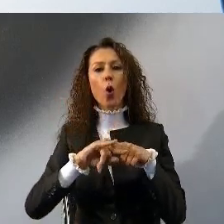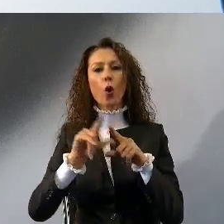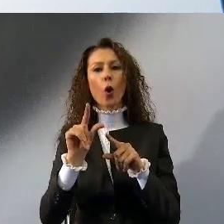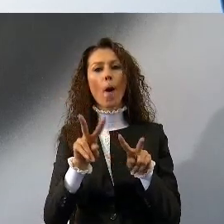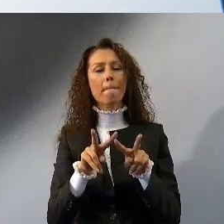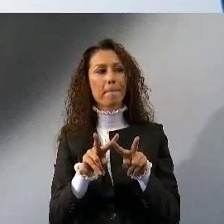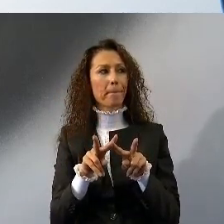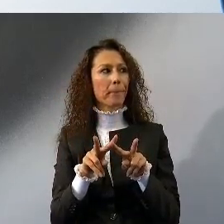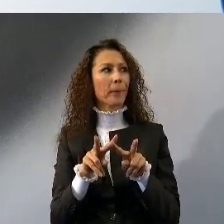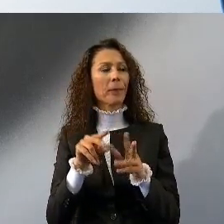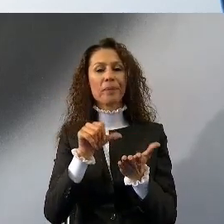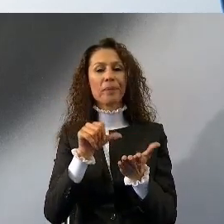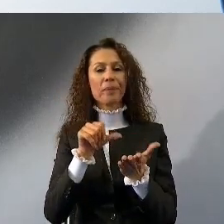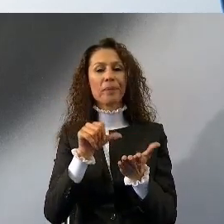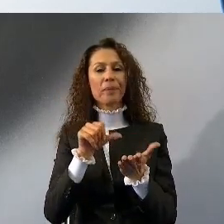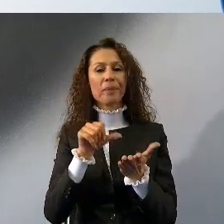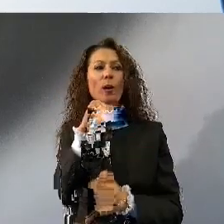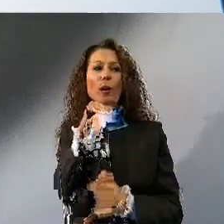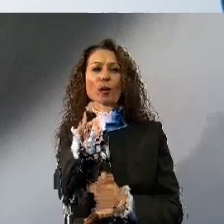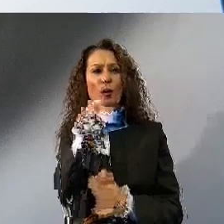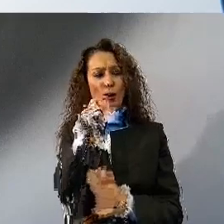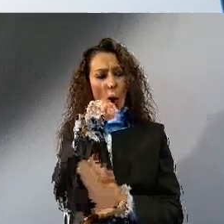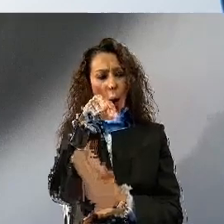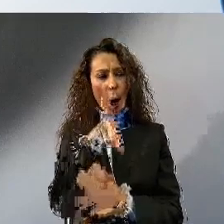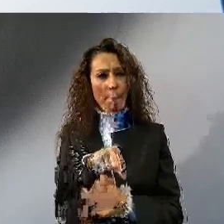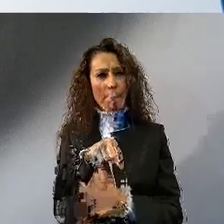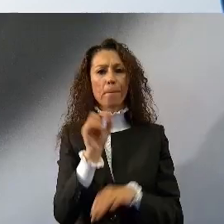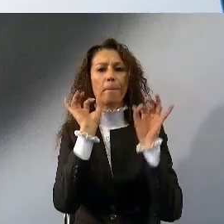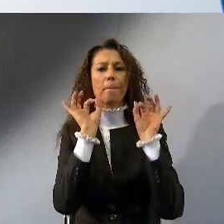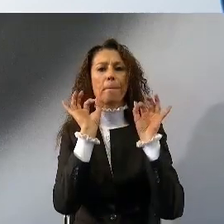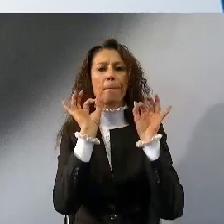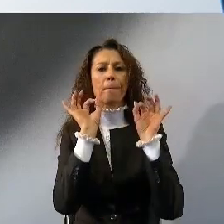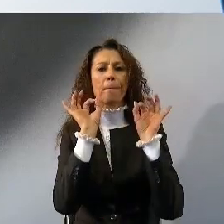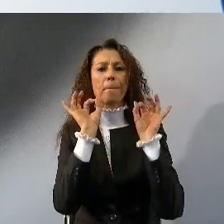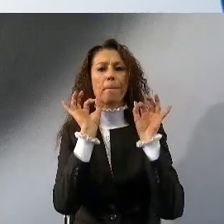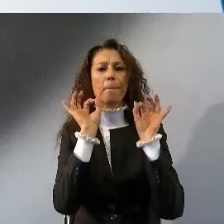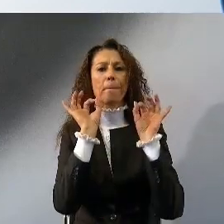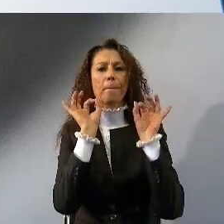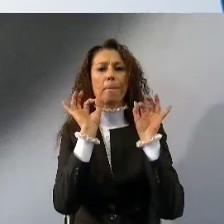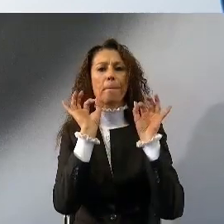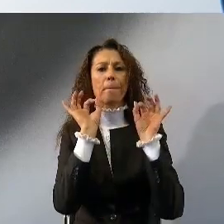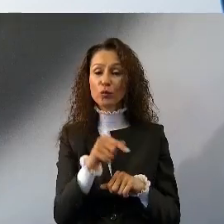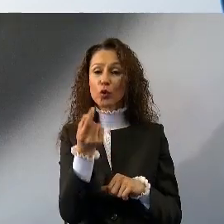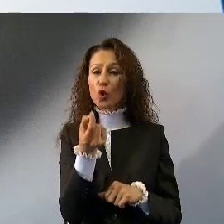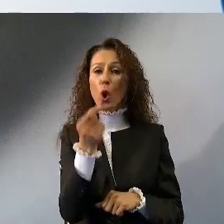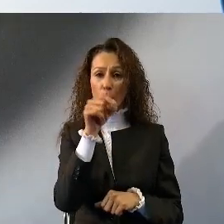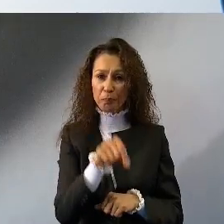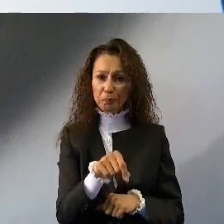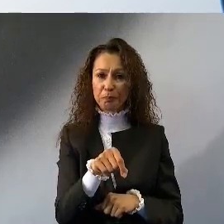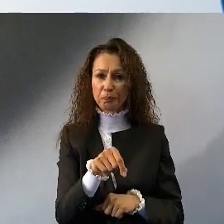Her şey bu küçük tohum tanesiyle başlıyor. Bu tohum